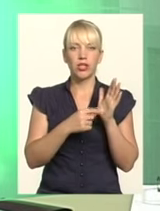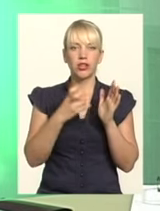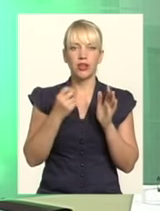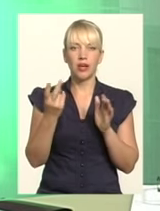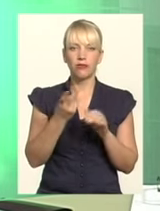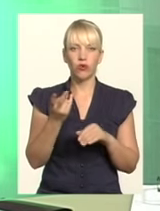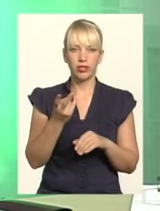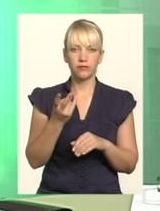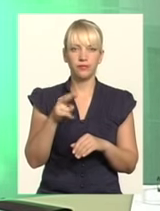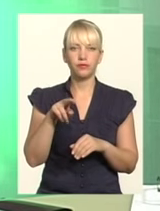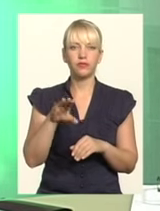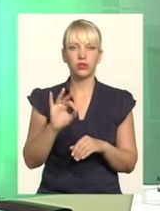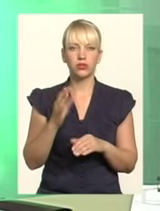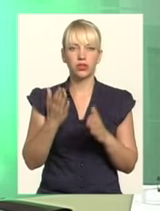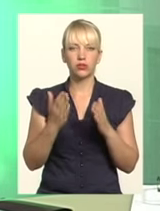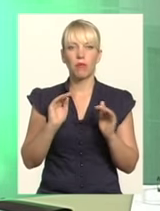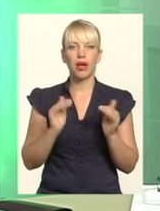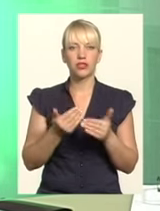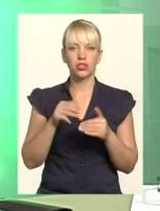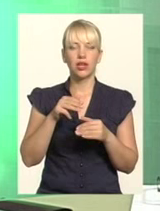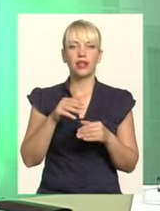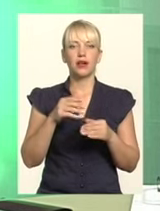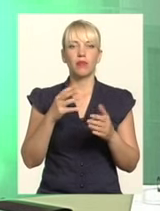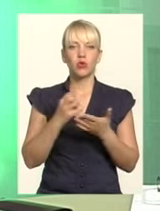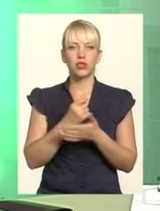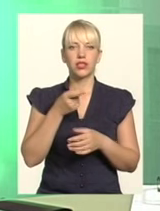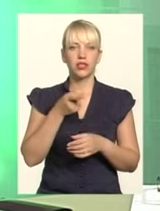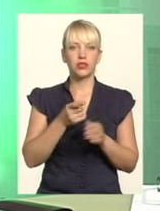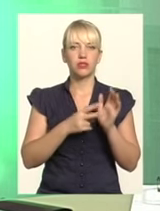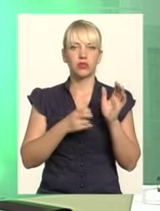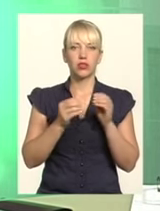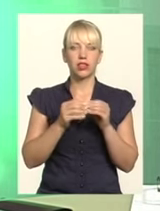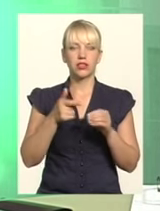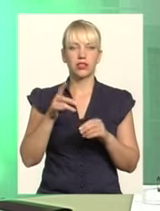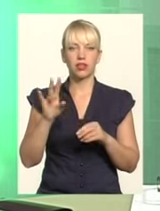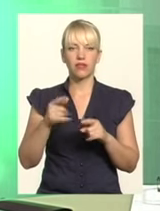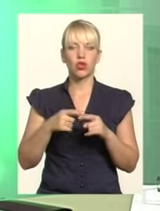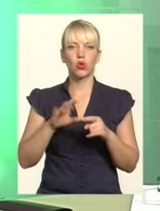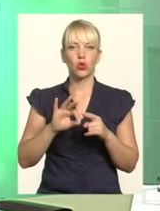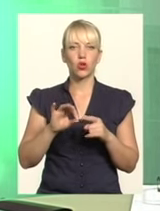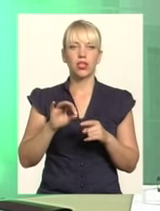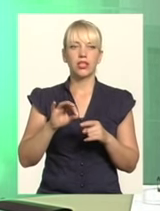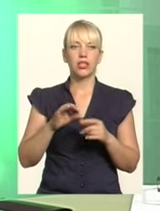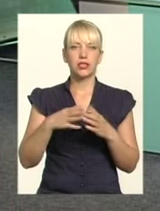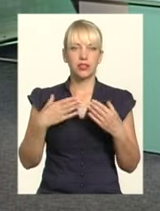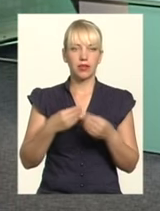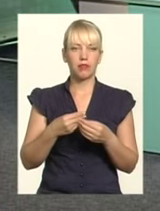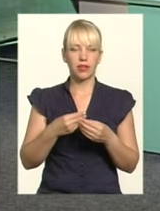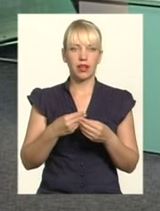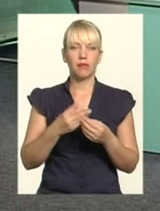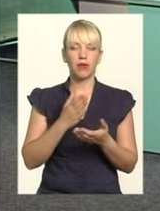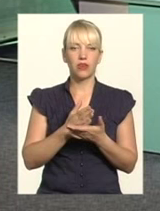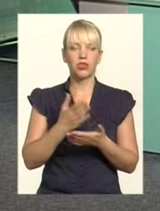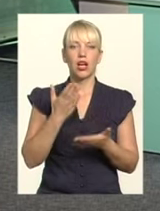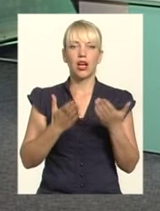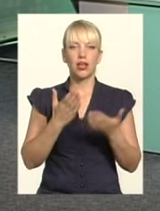двоє, значить, якщо менше виходить 1710 гривень, то якби право вони не мають. Якщо, наприклад, там є